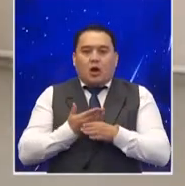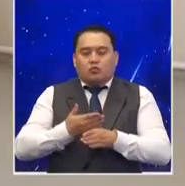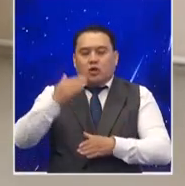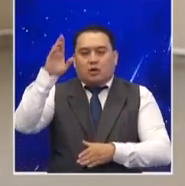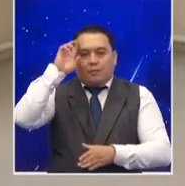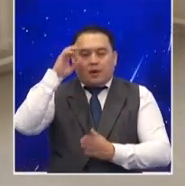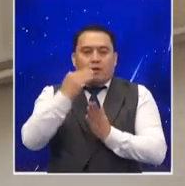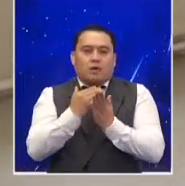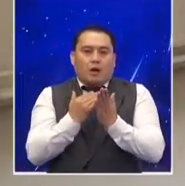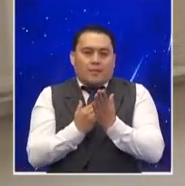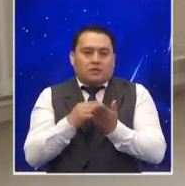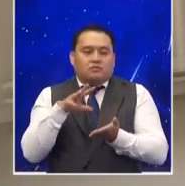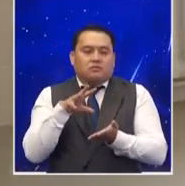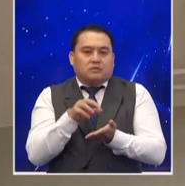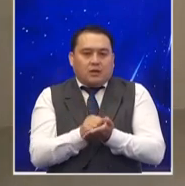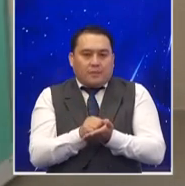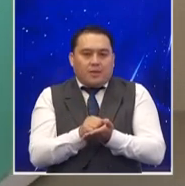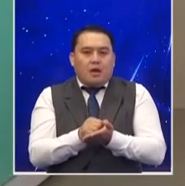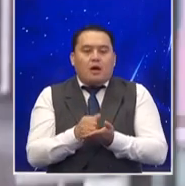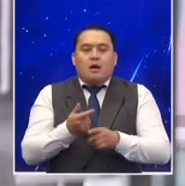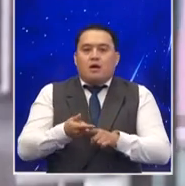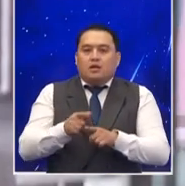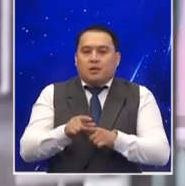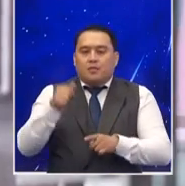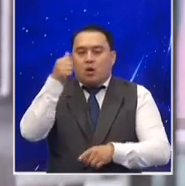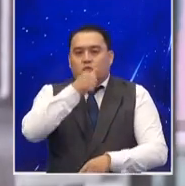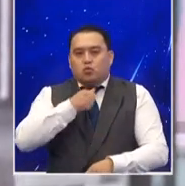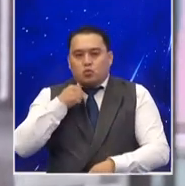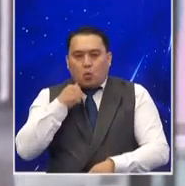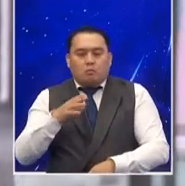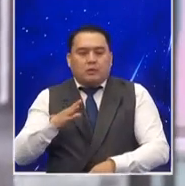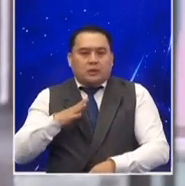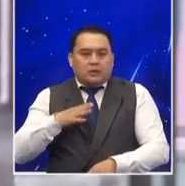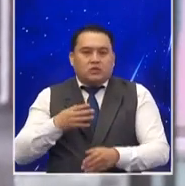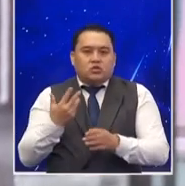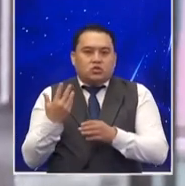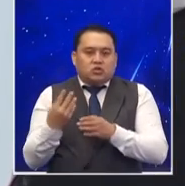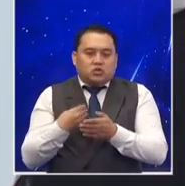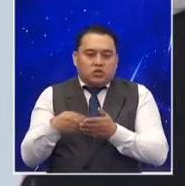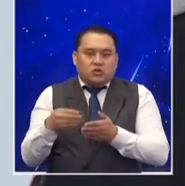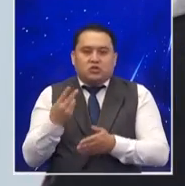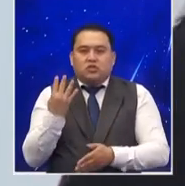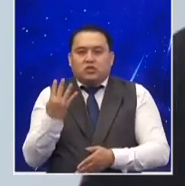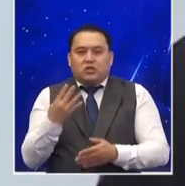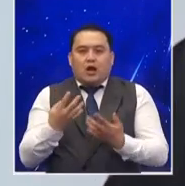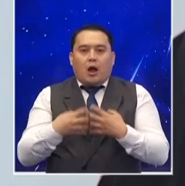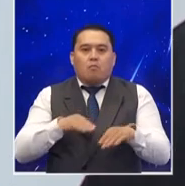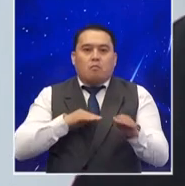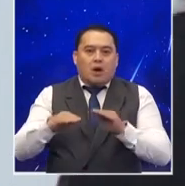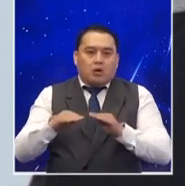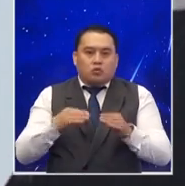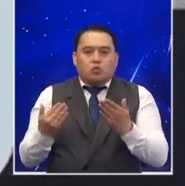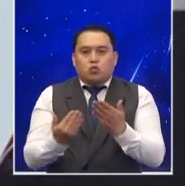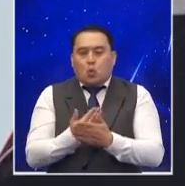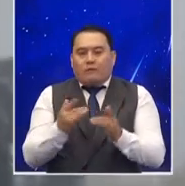государственной программе «Дорожная карта занятости». Помимо этого, в текущем году было приобретено 4 аппарата ИВЛ, цифровой рентгенаппарат,